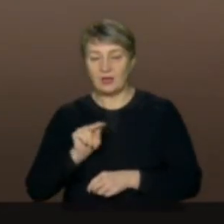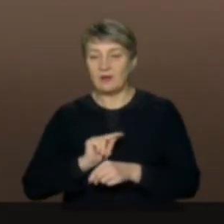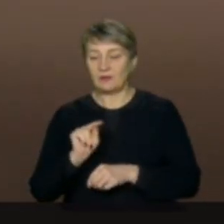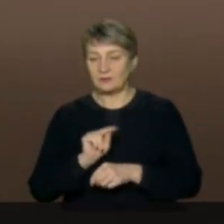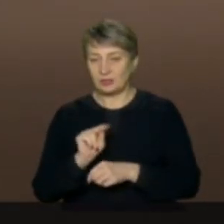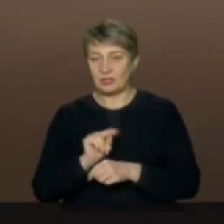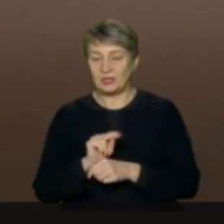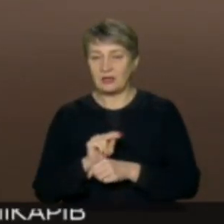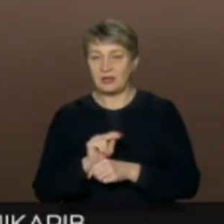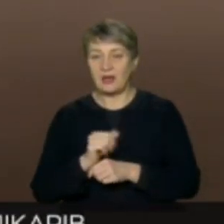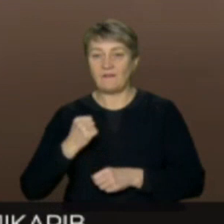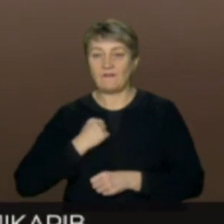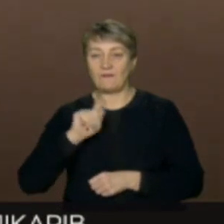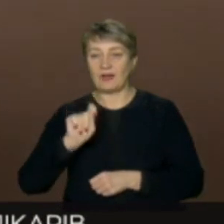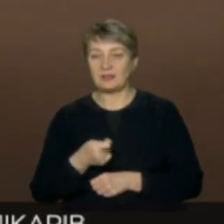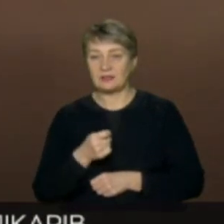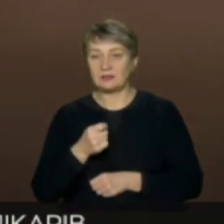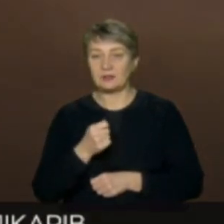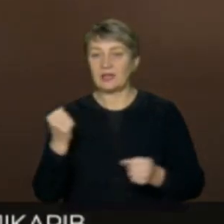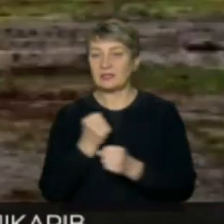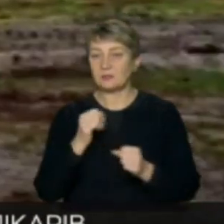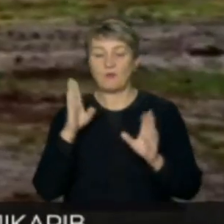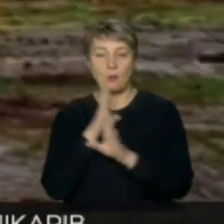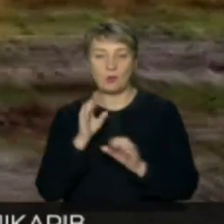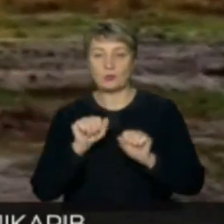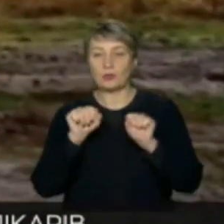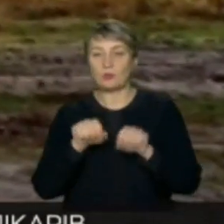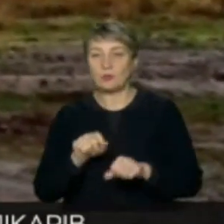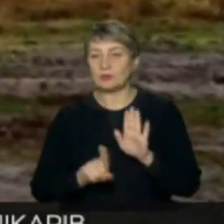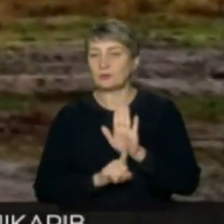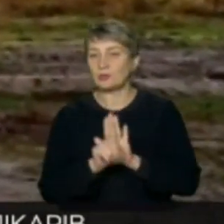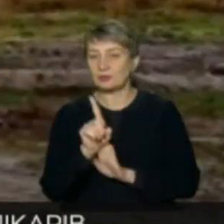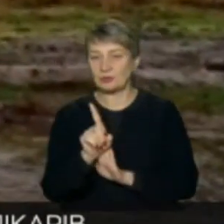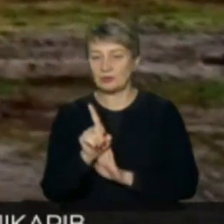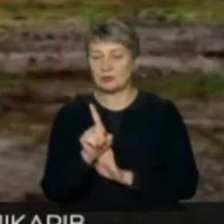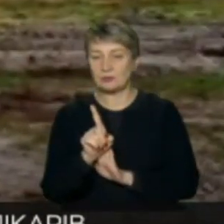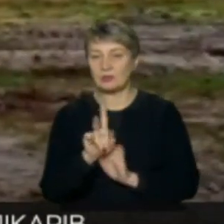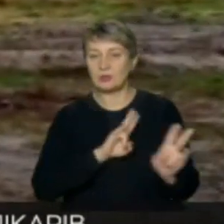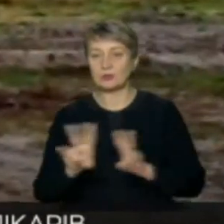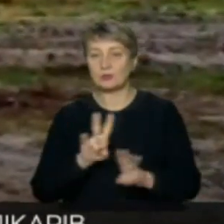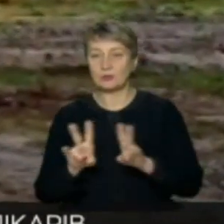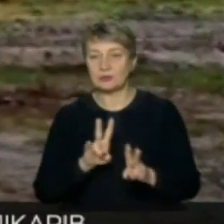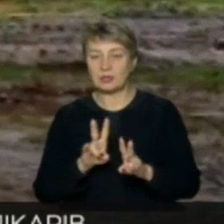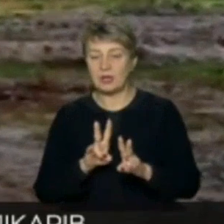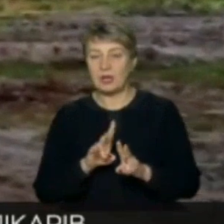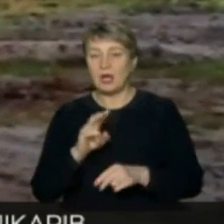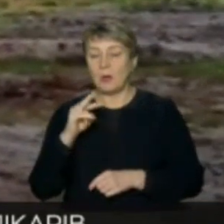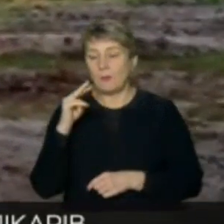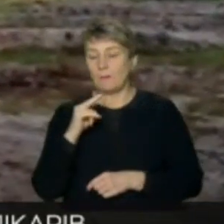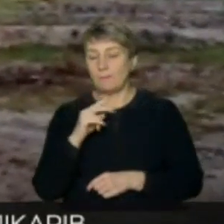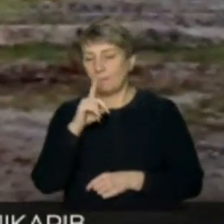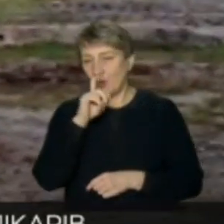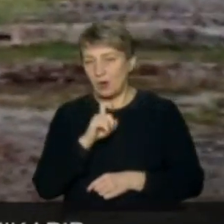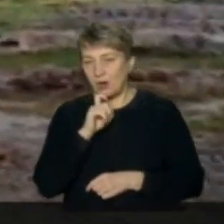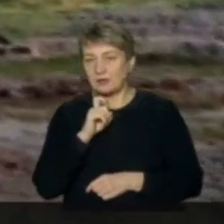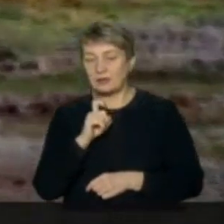Його аналітики прогнозують, що зимова погода може завдати непропорційної шкоди погано оснащеним російським воякам.